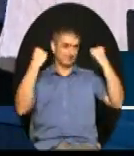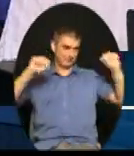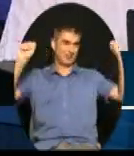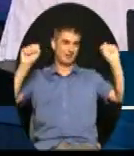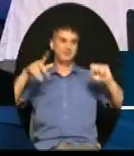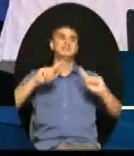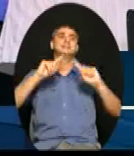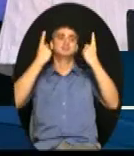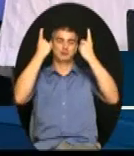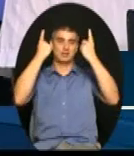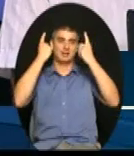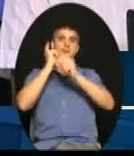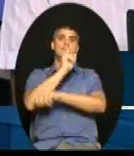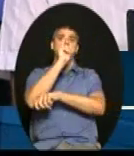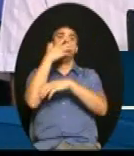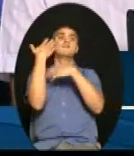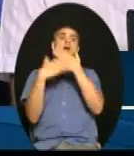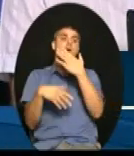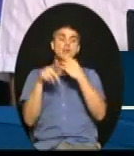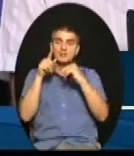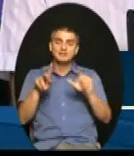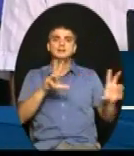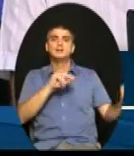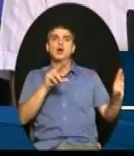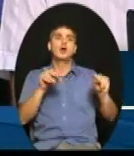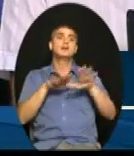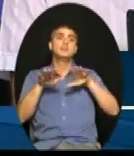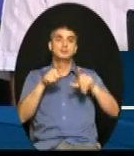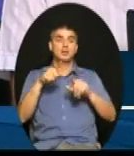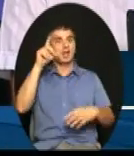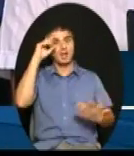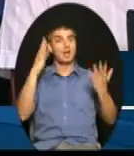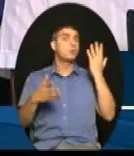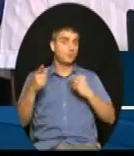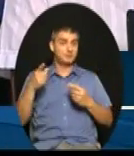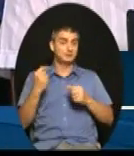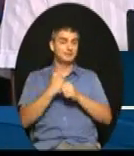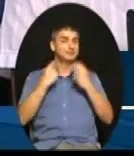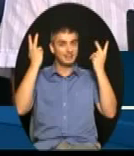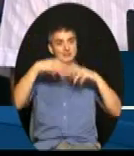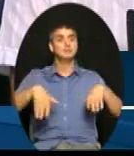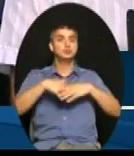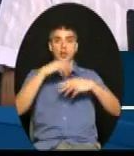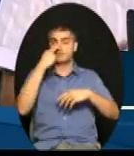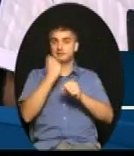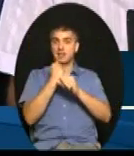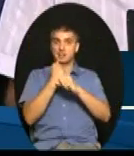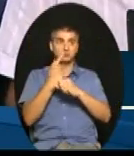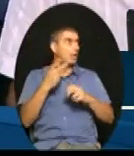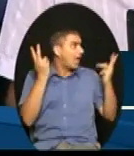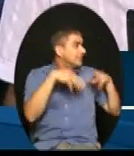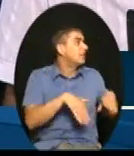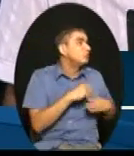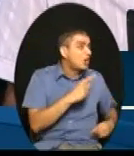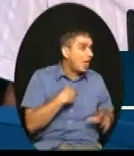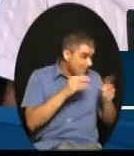זה מה שקרה בתקופה האחרונה. וזה אותה ממשלה שאבו מאזן חתם איתה הסכם שלום וניסה לנהל איתנו מסע ומתן. הסכם שלום?